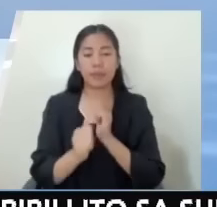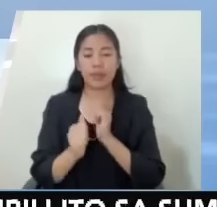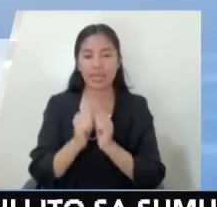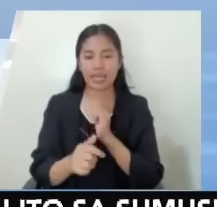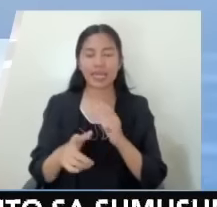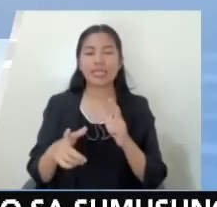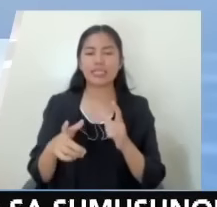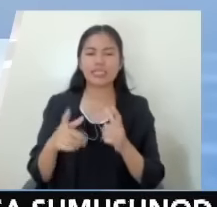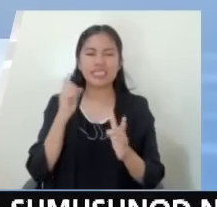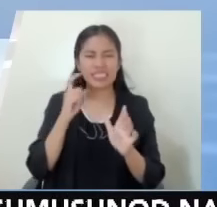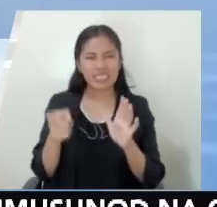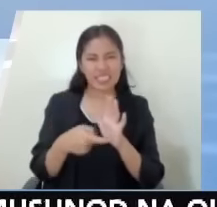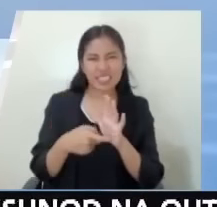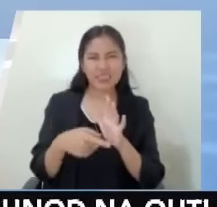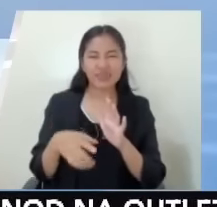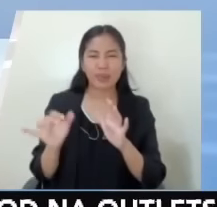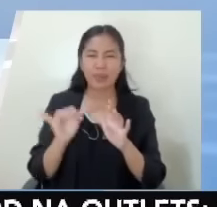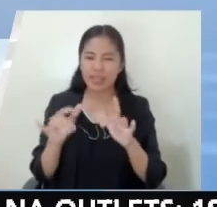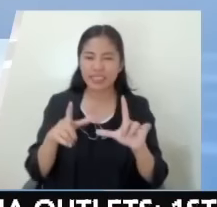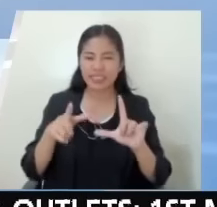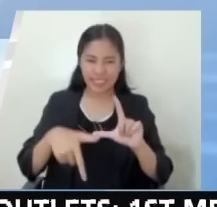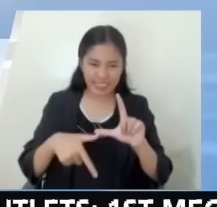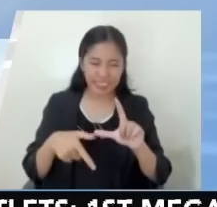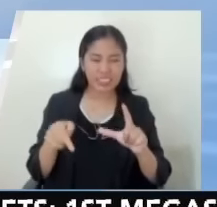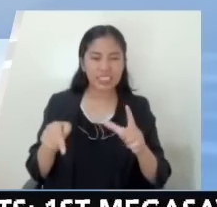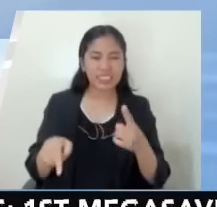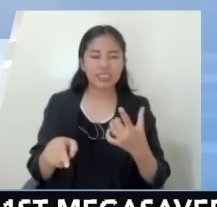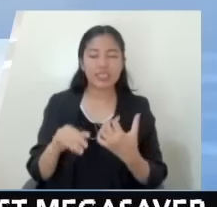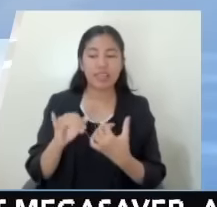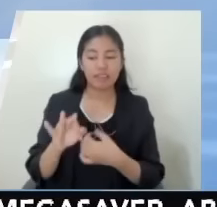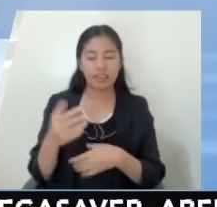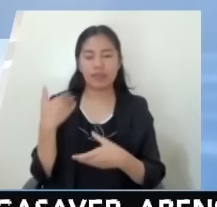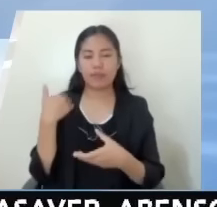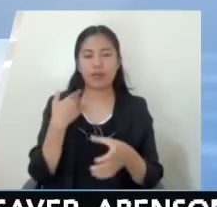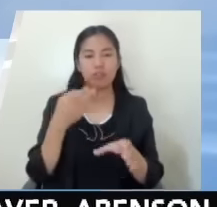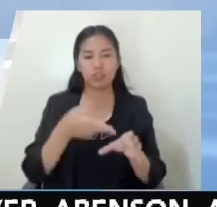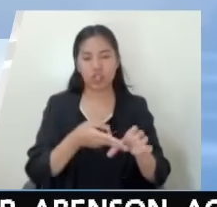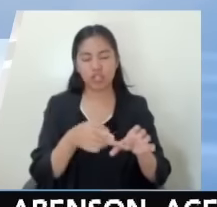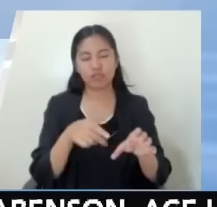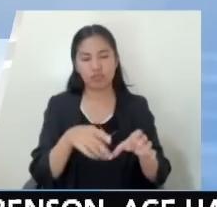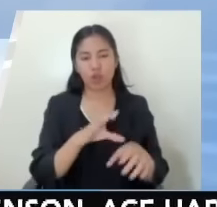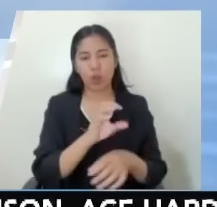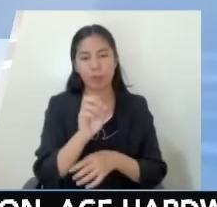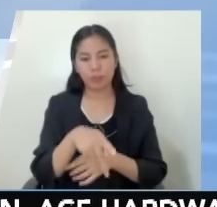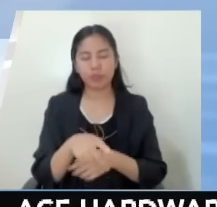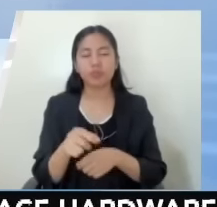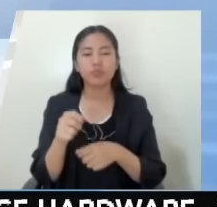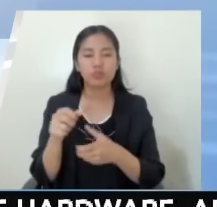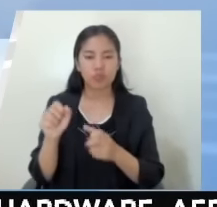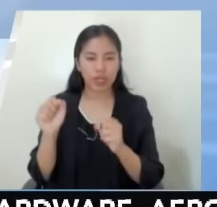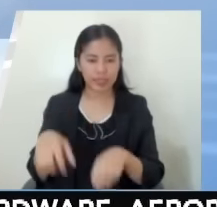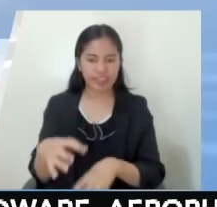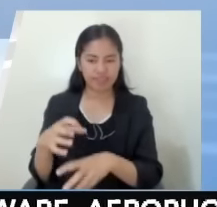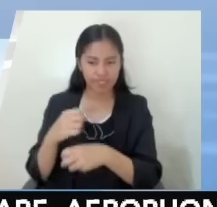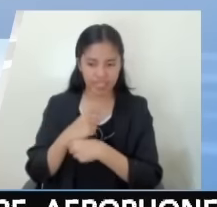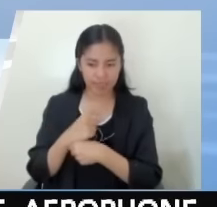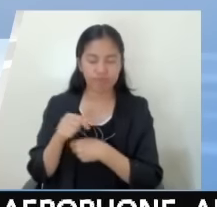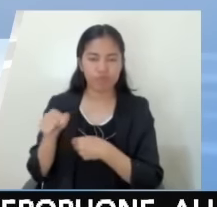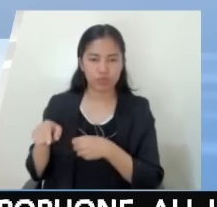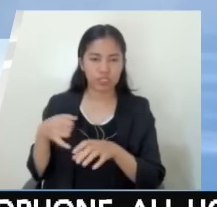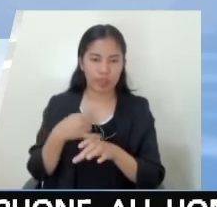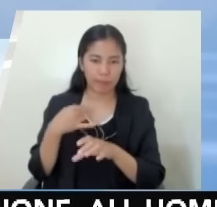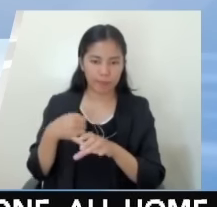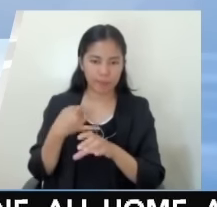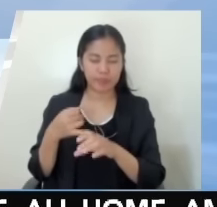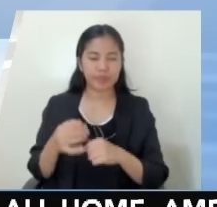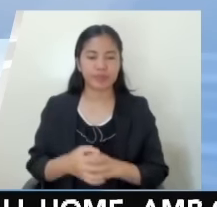PUV na hindi umabot sa consolidation at pwede na rin i-impound. Sa panayam ng unang balita kay LTFRB Chairman Teofilo Guadis